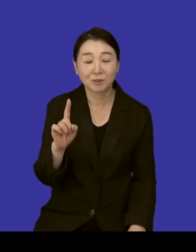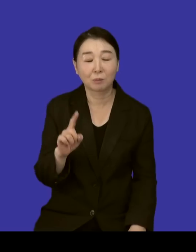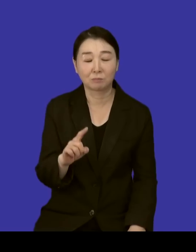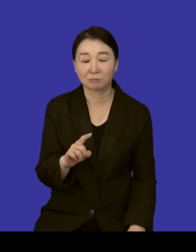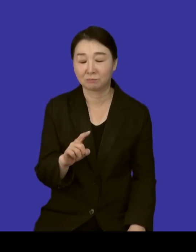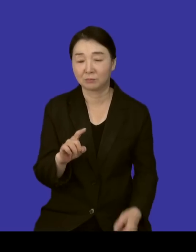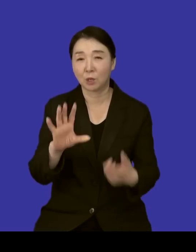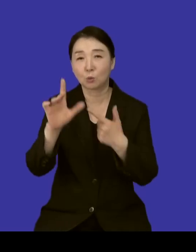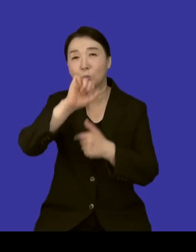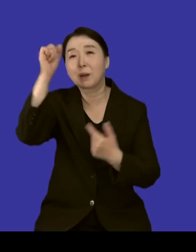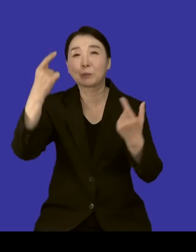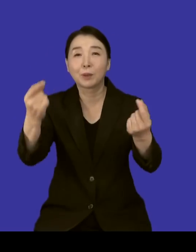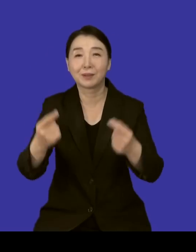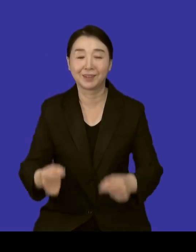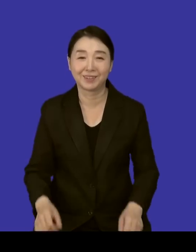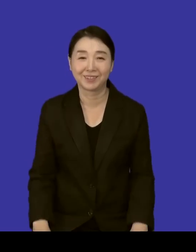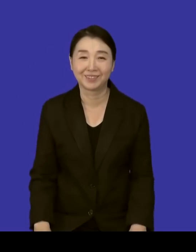로또네요.